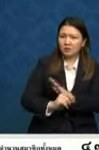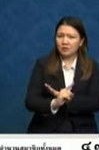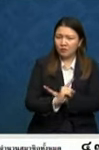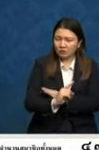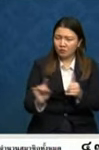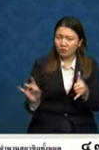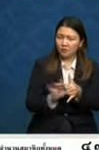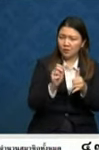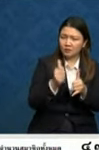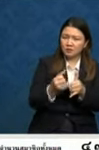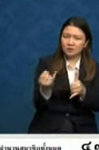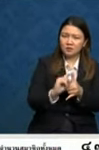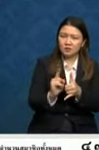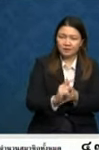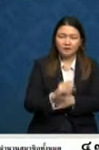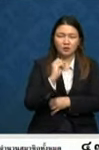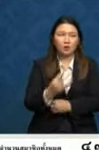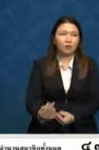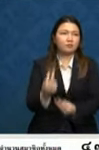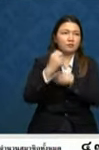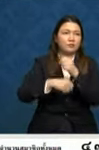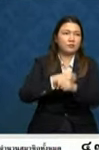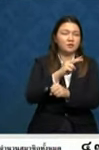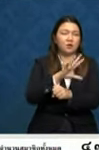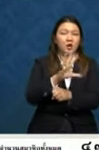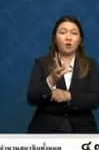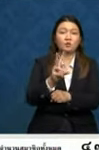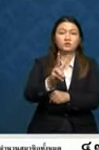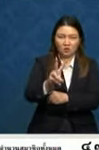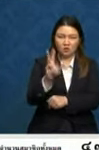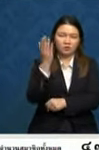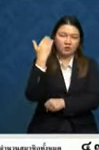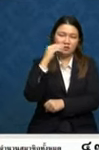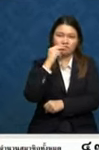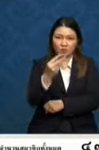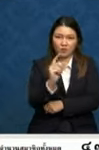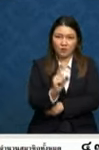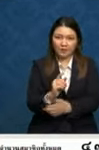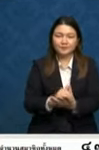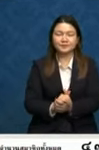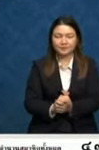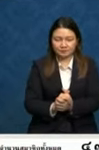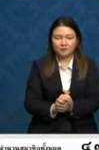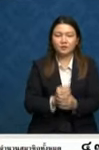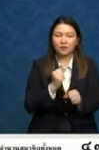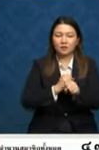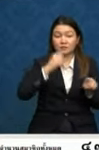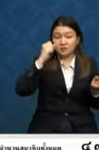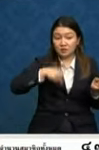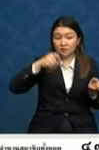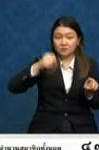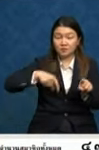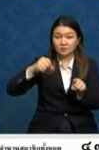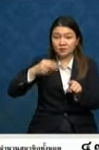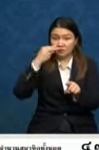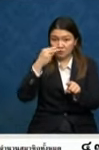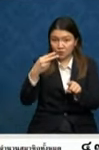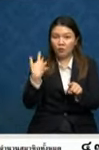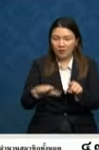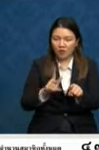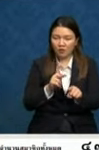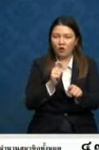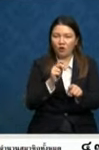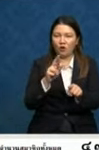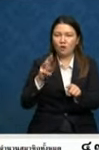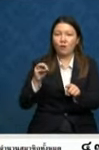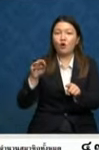ต้องเรียนว่าตั้งแต่ปี2562ครับได้มีการทบทวนประเด็นความซ้ำซ้อนของบทบาทและภารกิจของกอรม